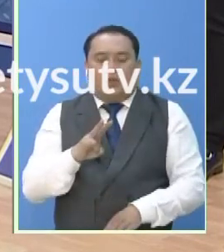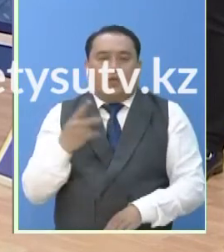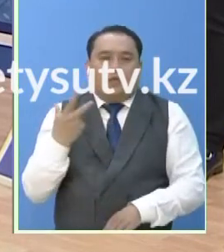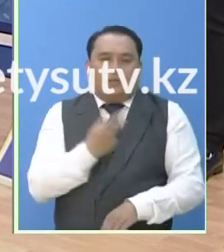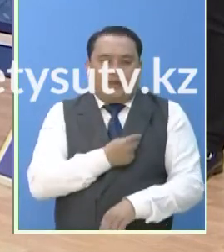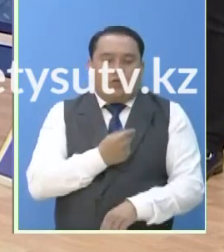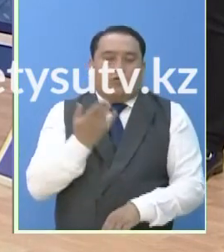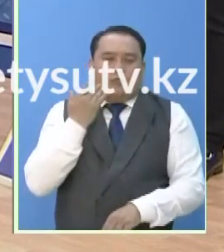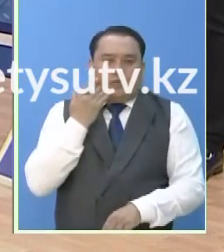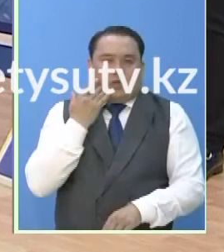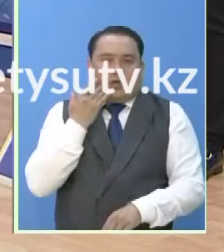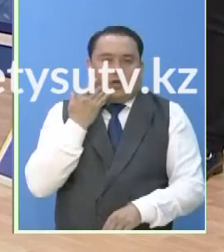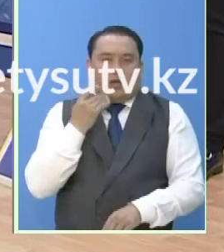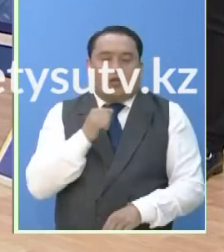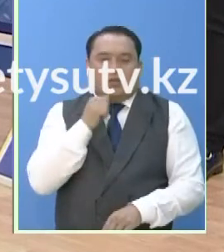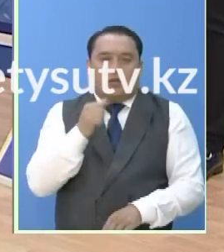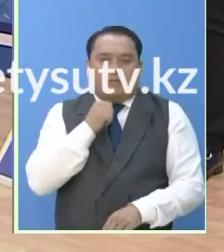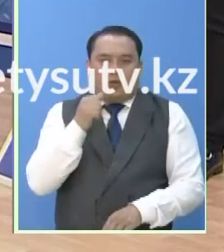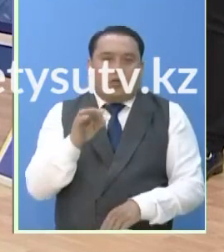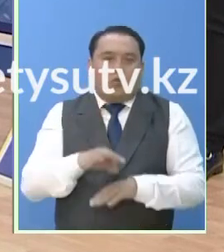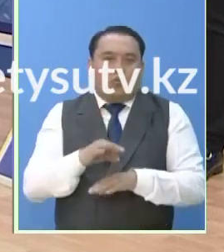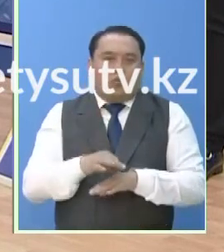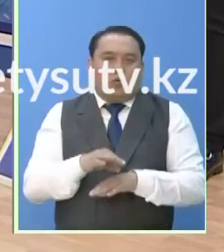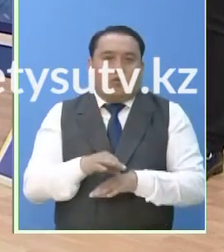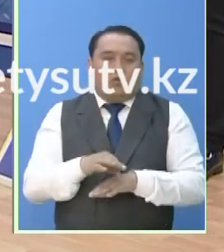Не дейді ғой, диабетический